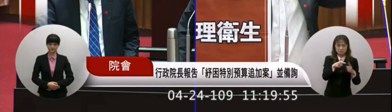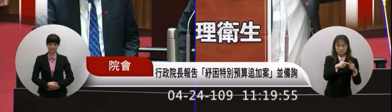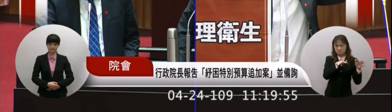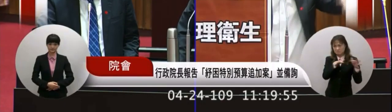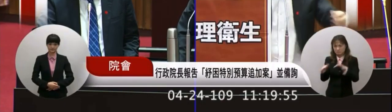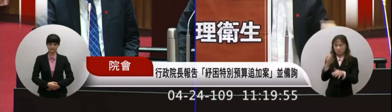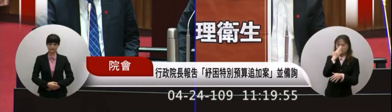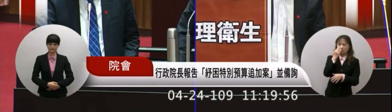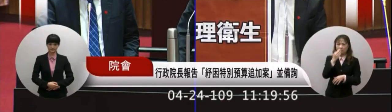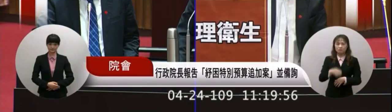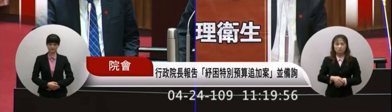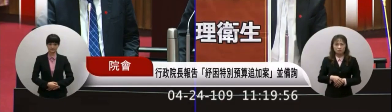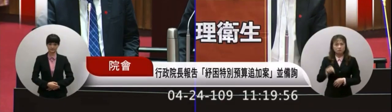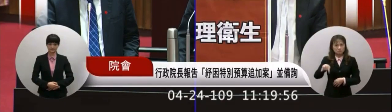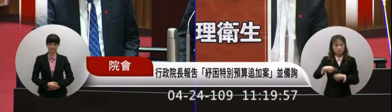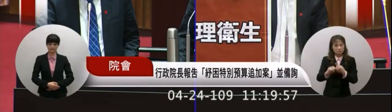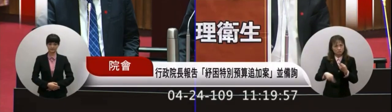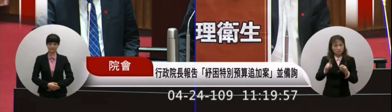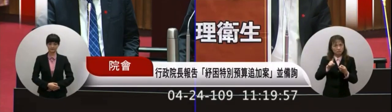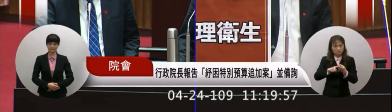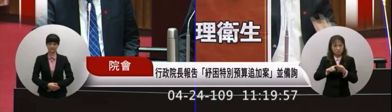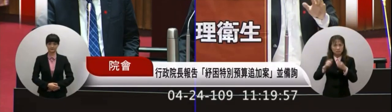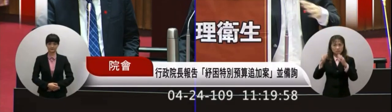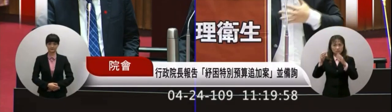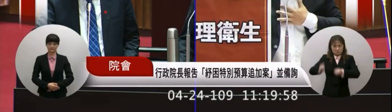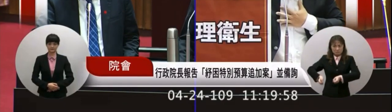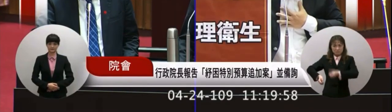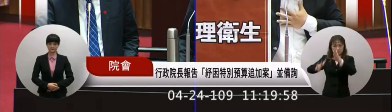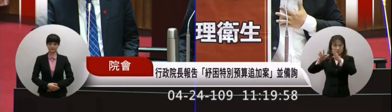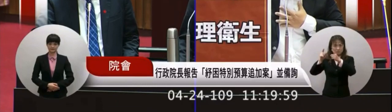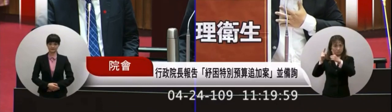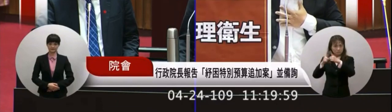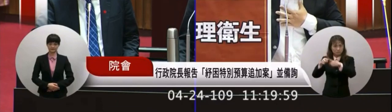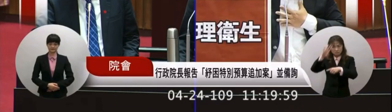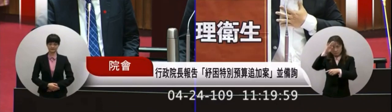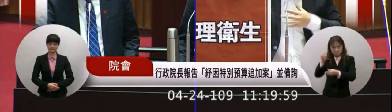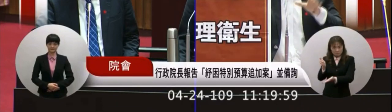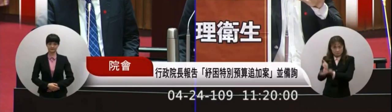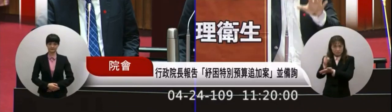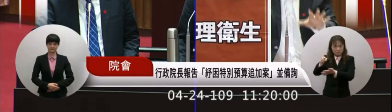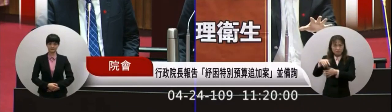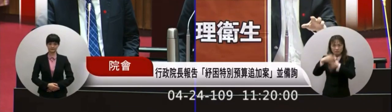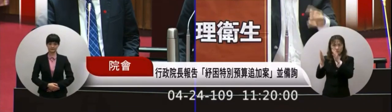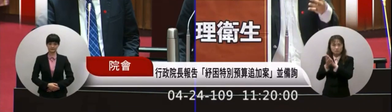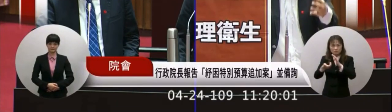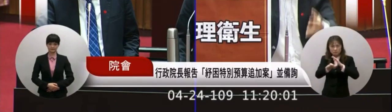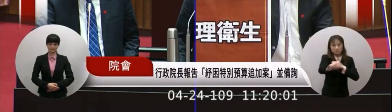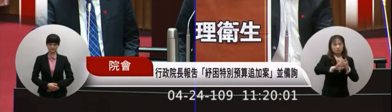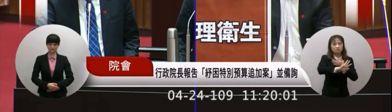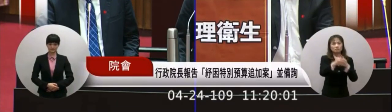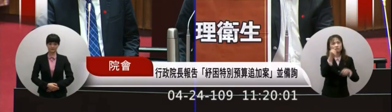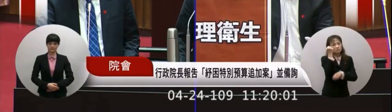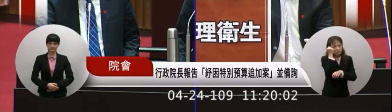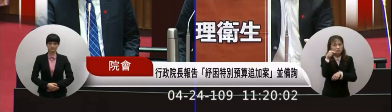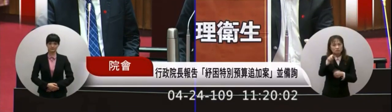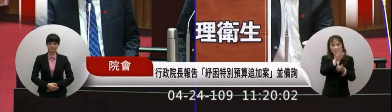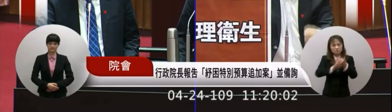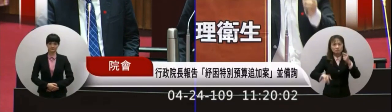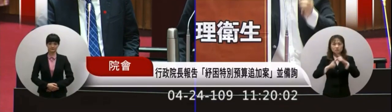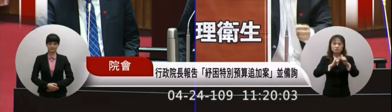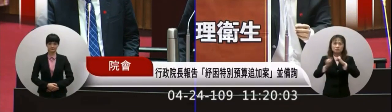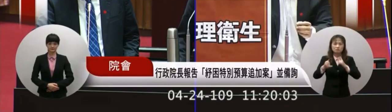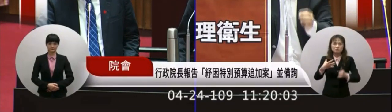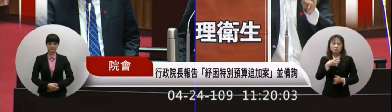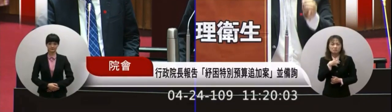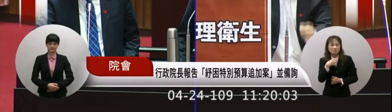这个人有代志，规间公务总统搬出去住，有可能会产生着社区家己的惊吓。这个所谓社区的惊吓，咱既然都有变的医